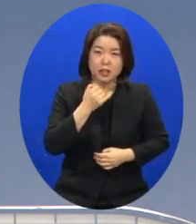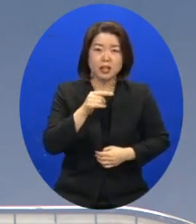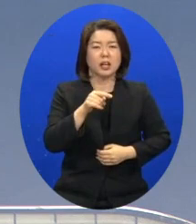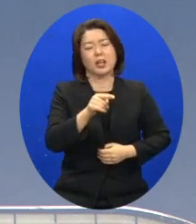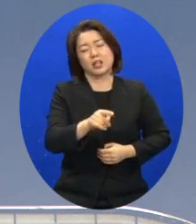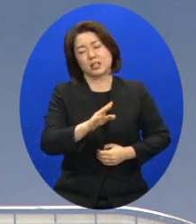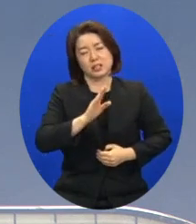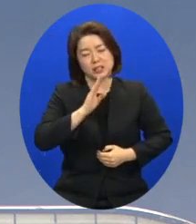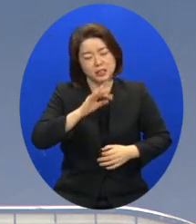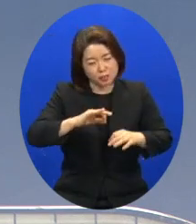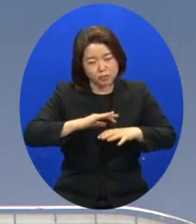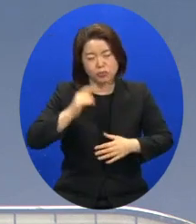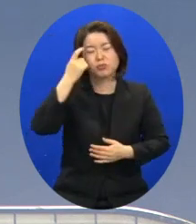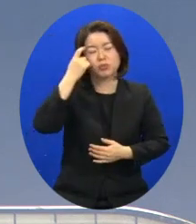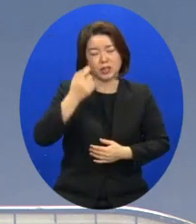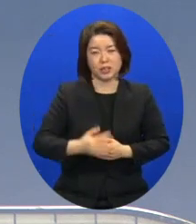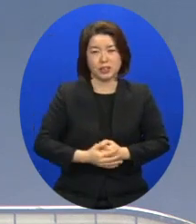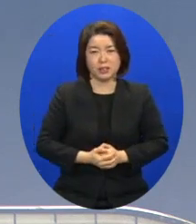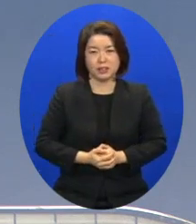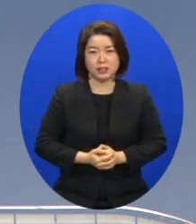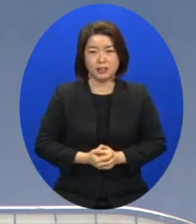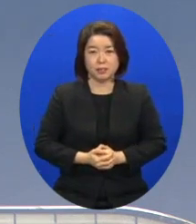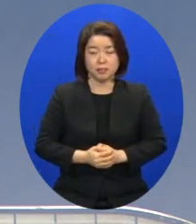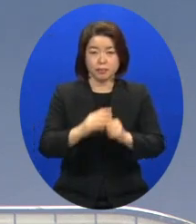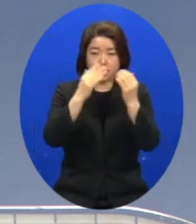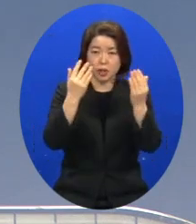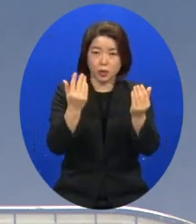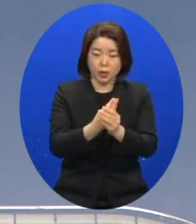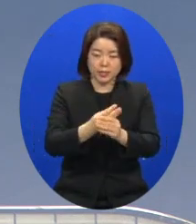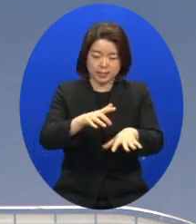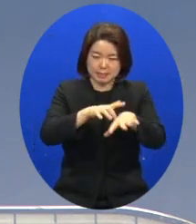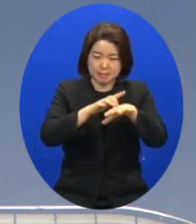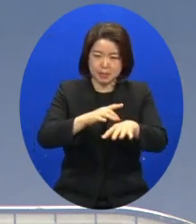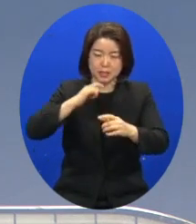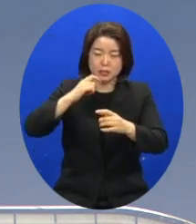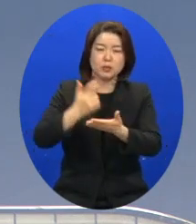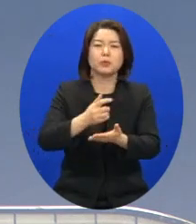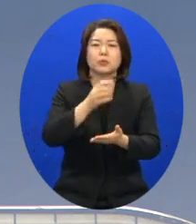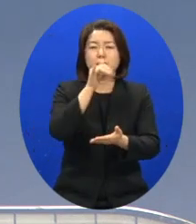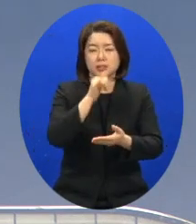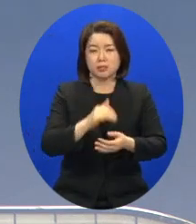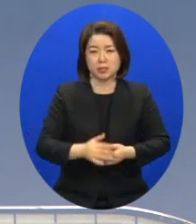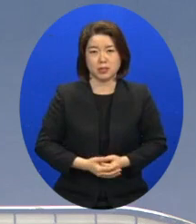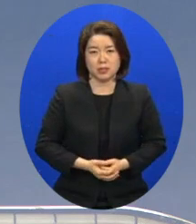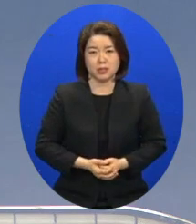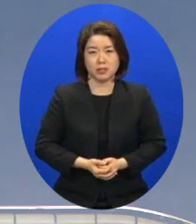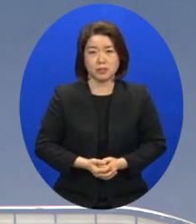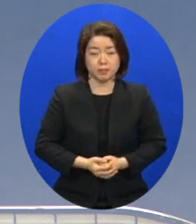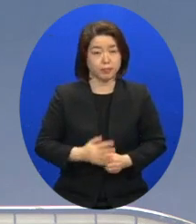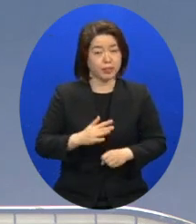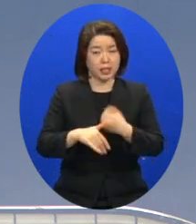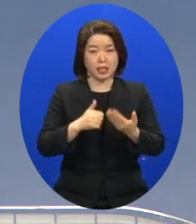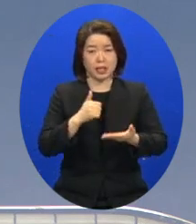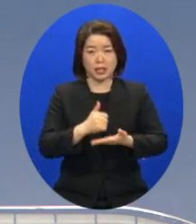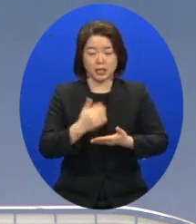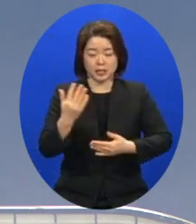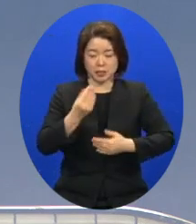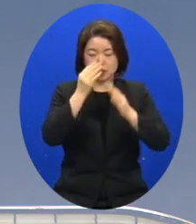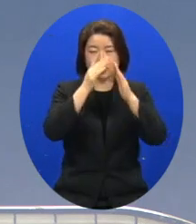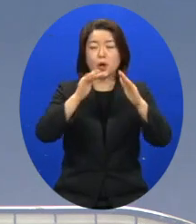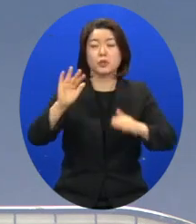이건 진짜 무서운 생각합니다 완전히 마귀에게 속는 겁니다 하나님의 성전 된